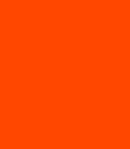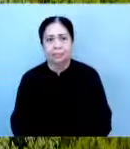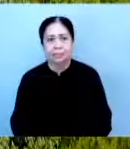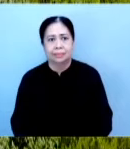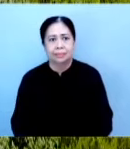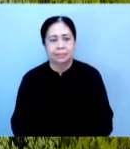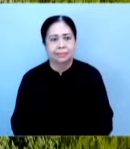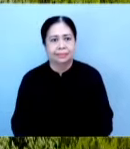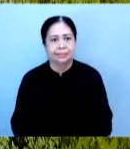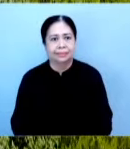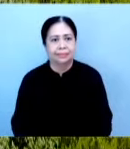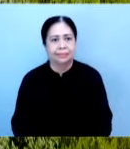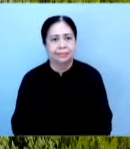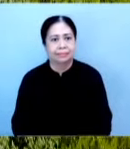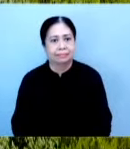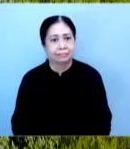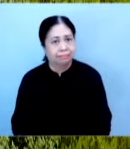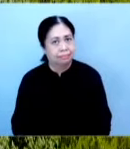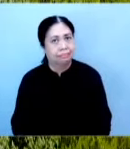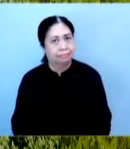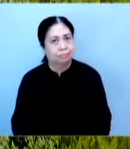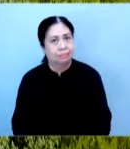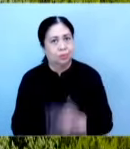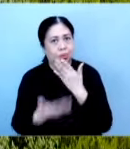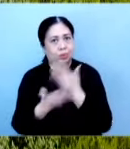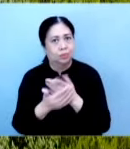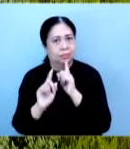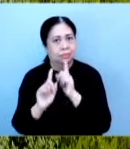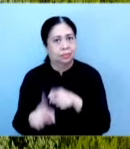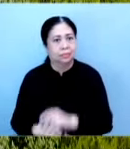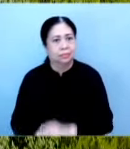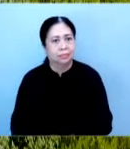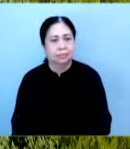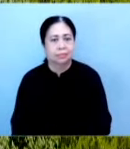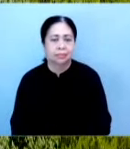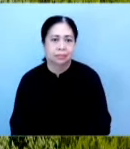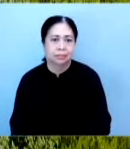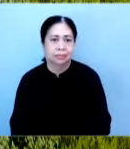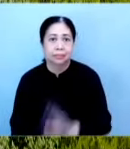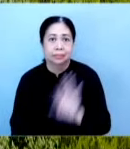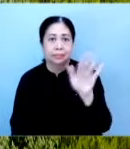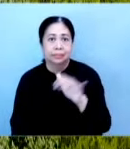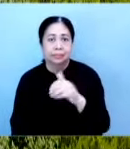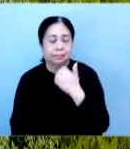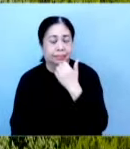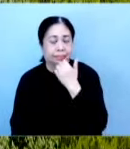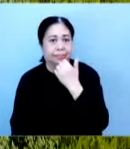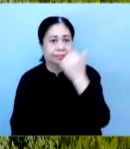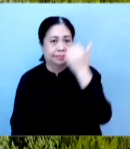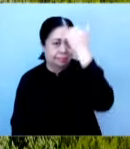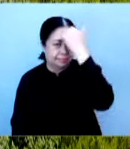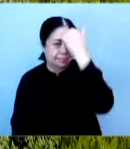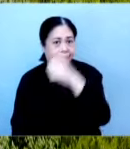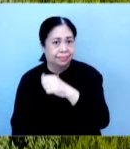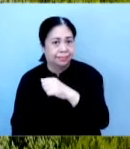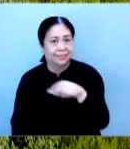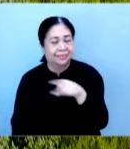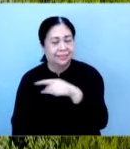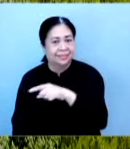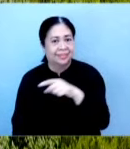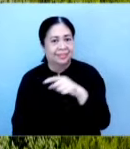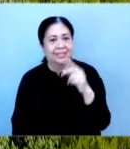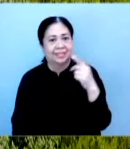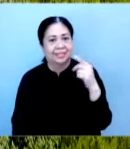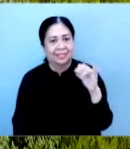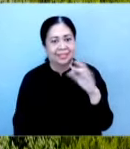manggagawa ganda ganda ng sagot Ano Ganda ng sinabi nila alam mo ninong at ninang ni ilos Si Je at Si